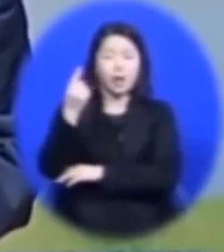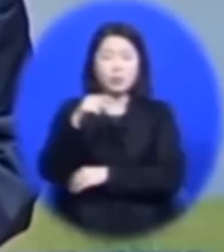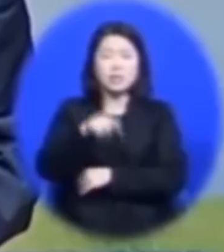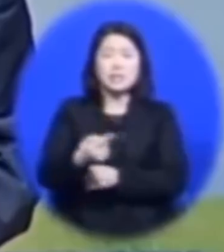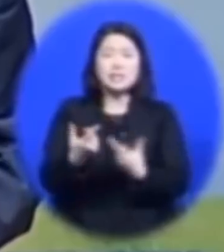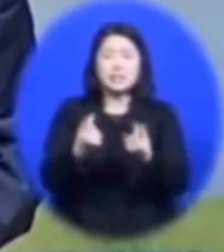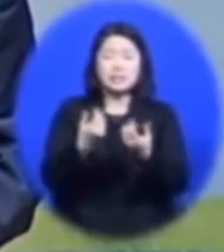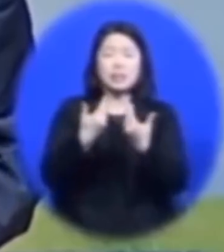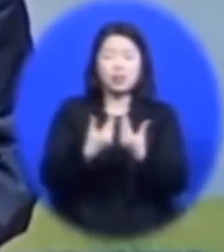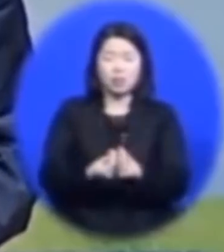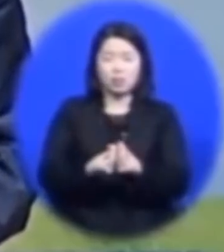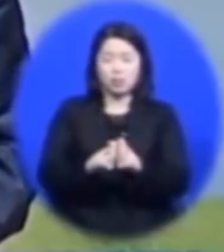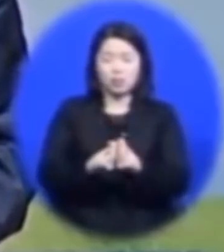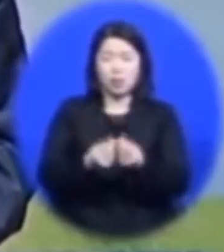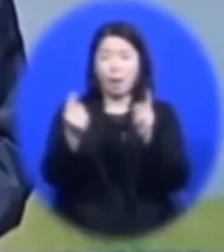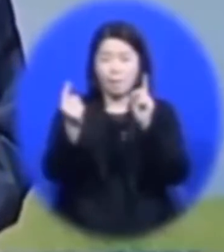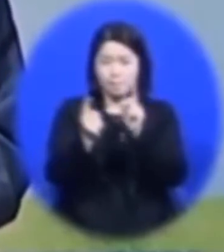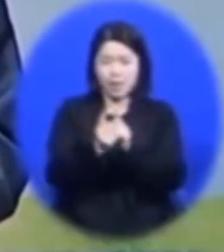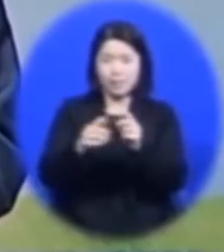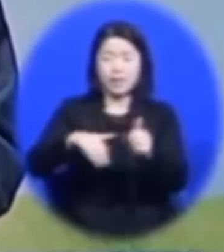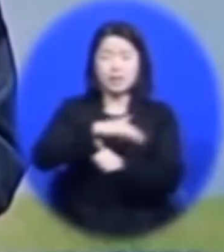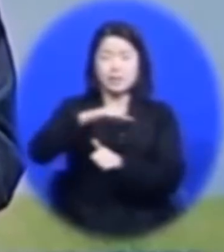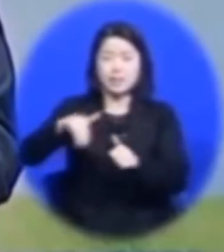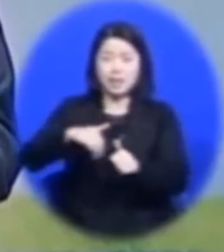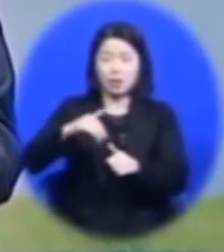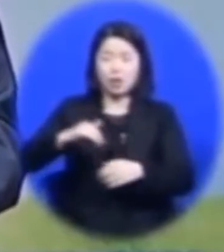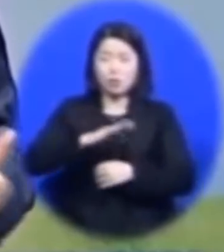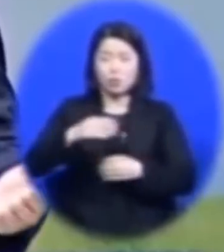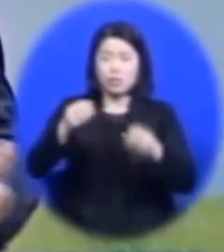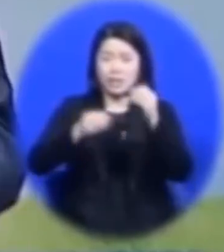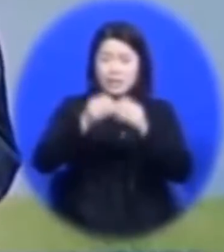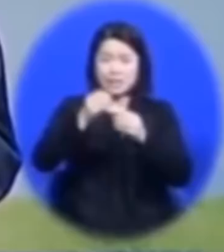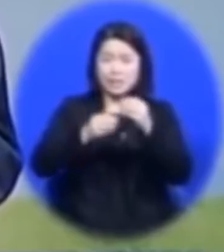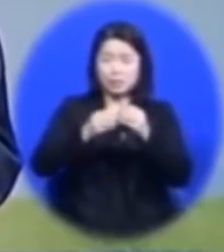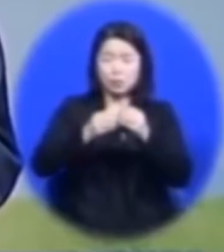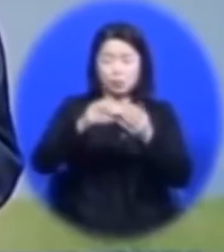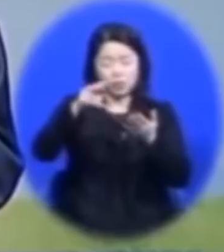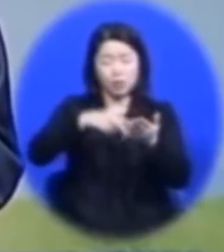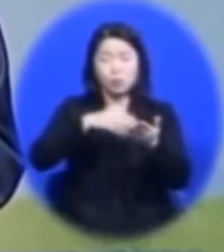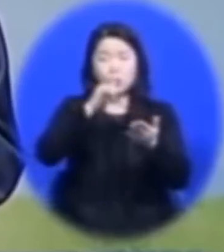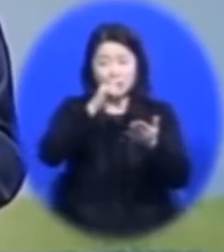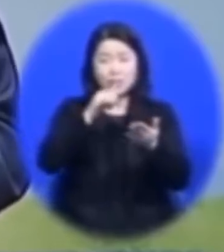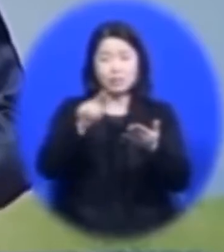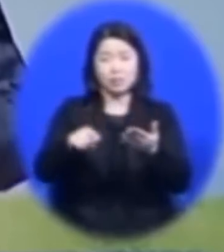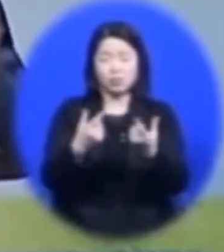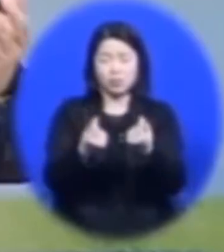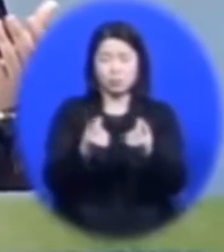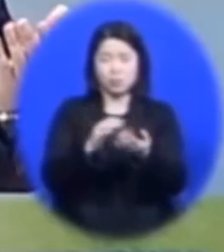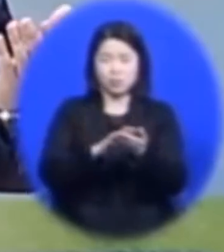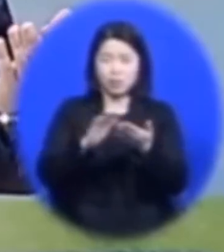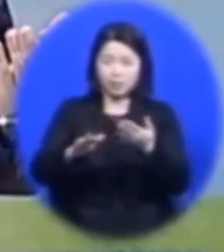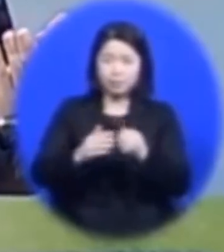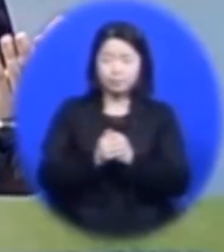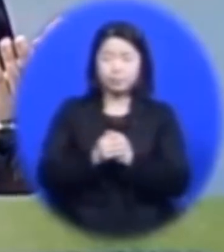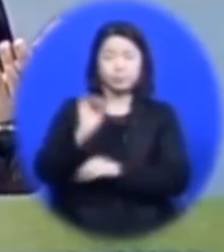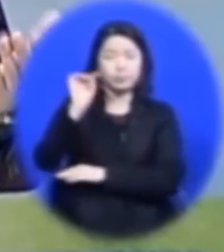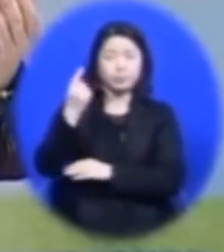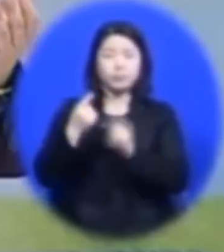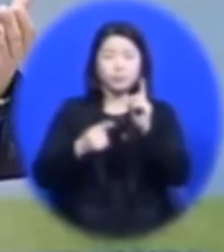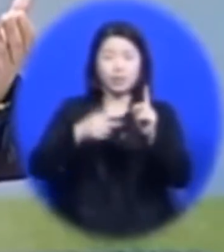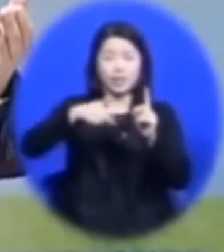경우를 만났던 상황을 우리가 시 이루어 잃는 것입니다 다윗은 하나님 앞에 1절에서